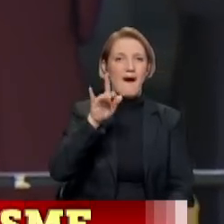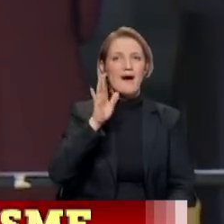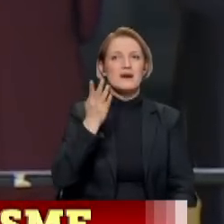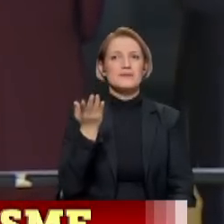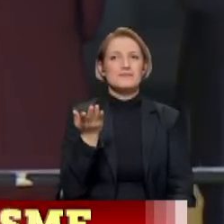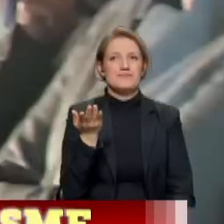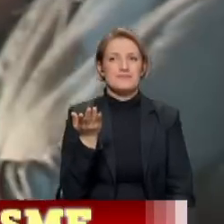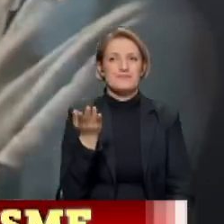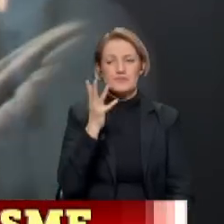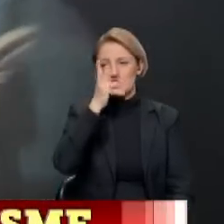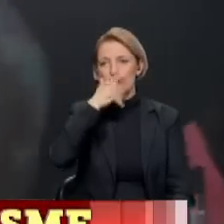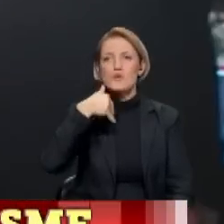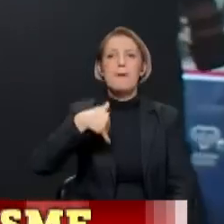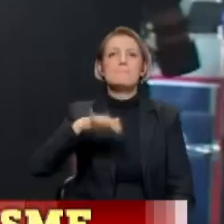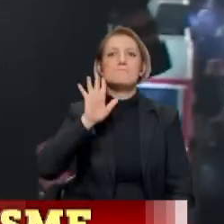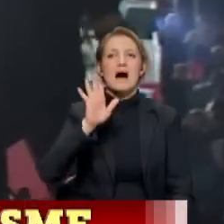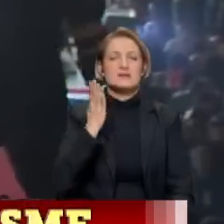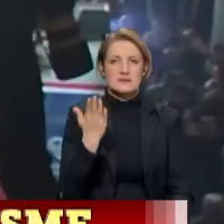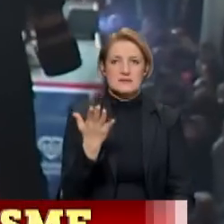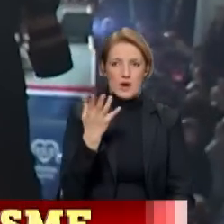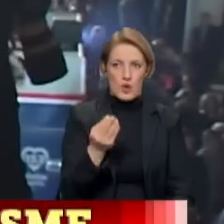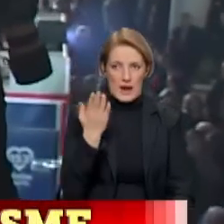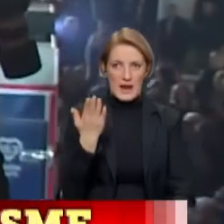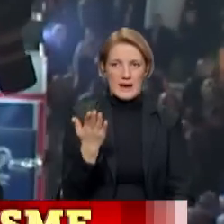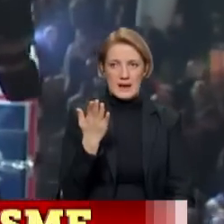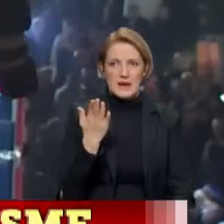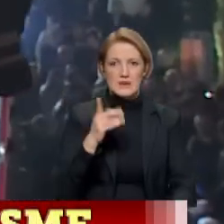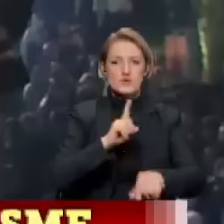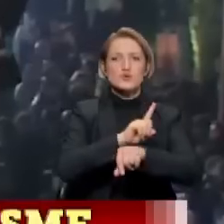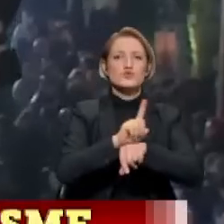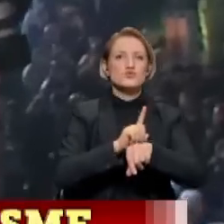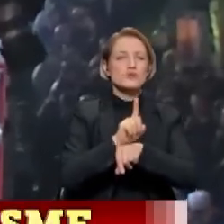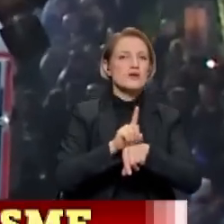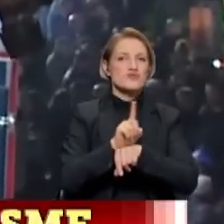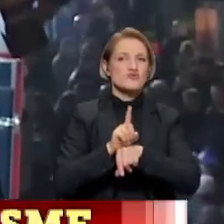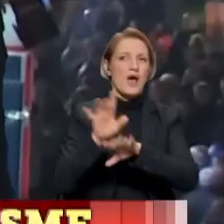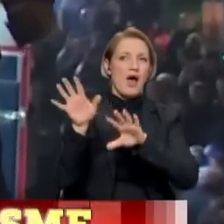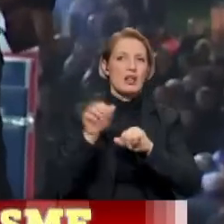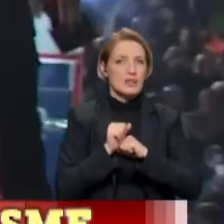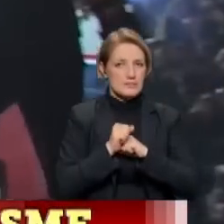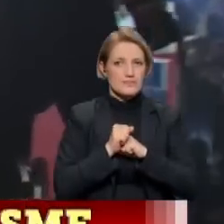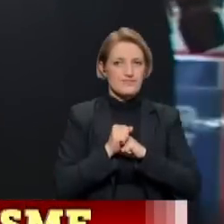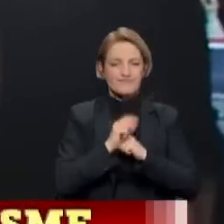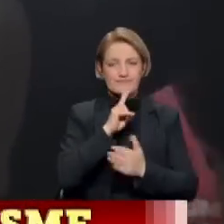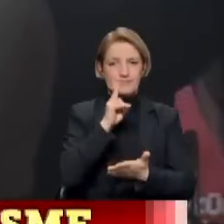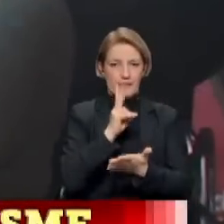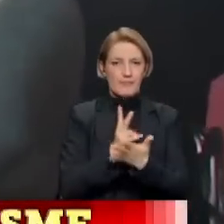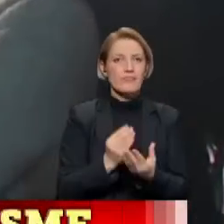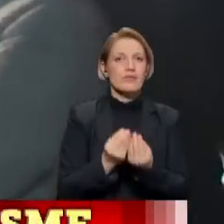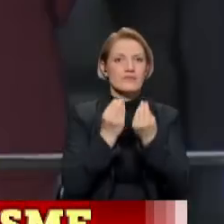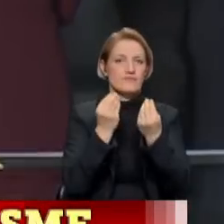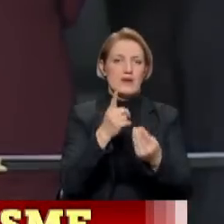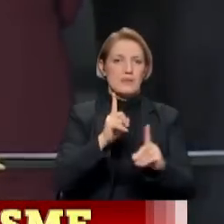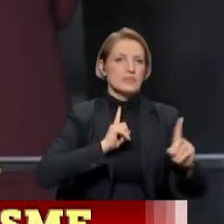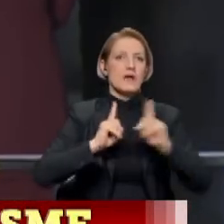aymaz, utanmaz bir biçimde süreci etki altına alıp karar verdikleri